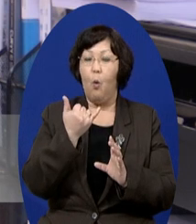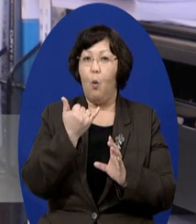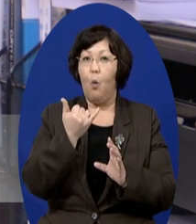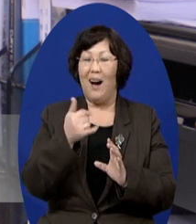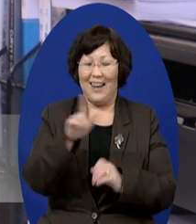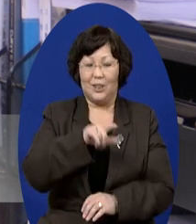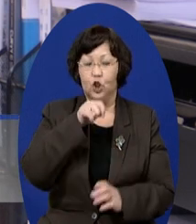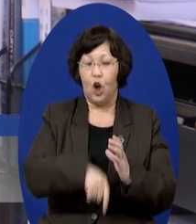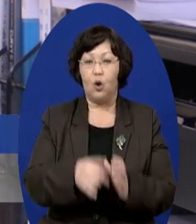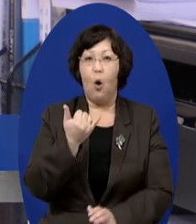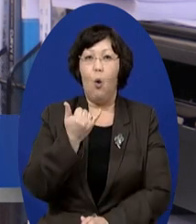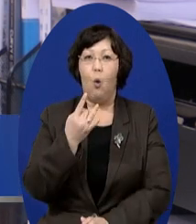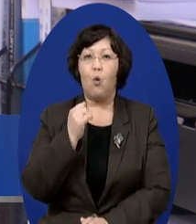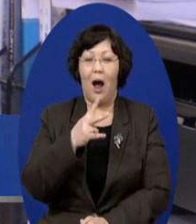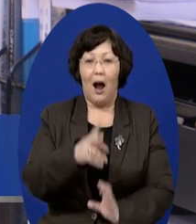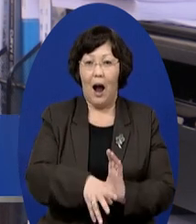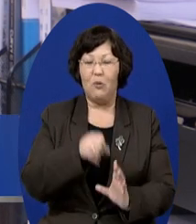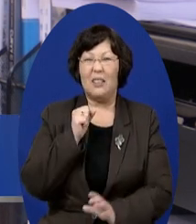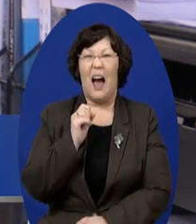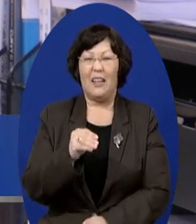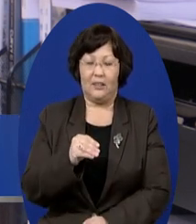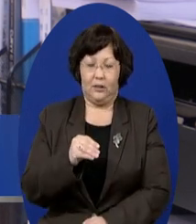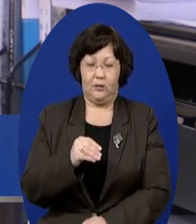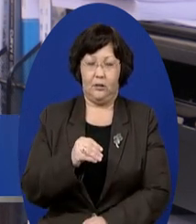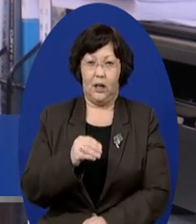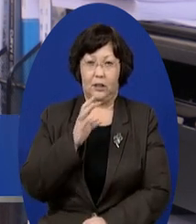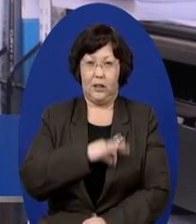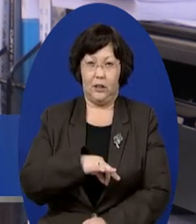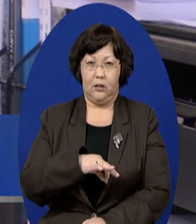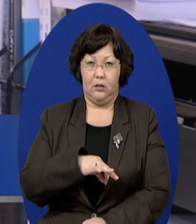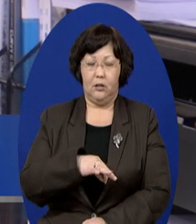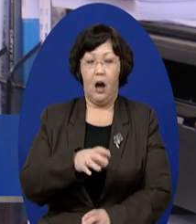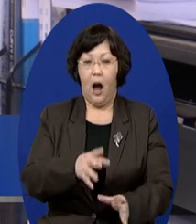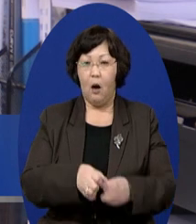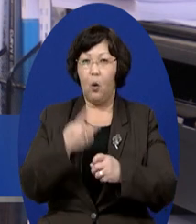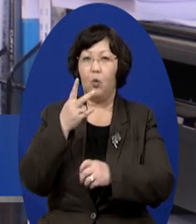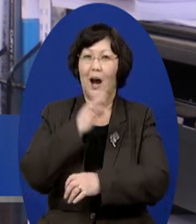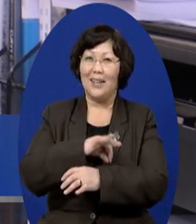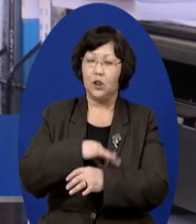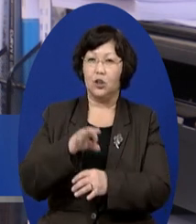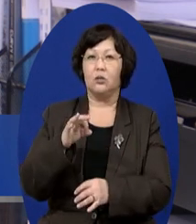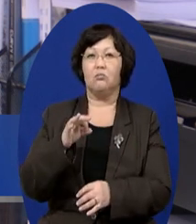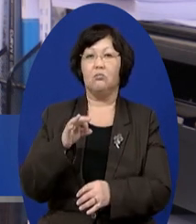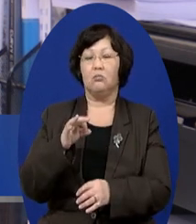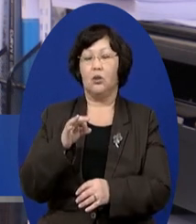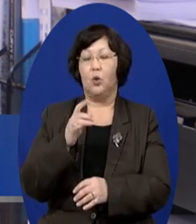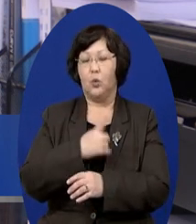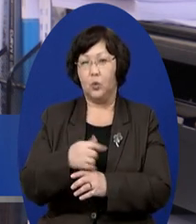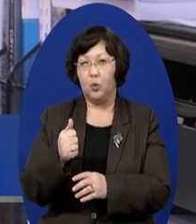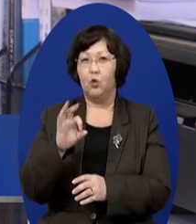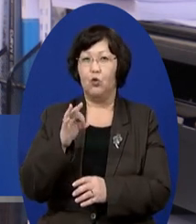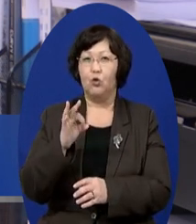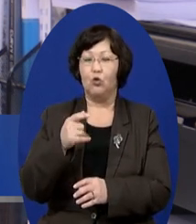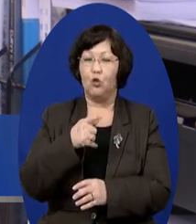гэдэг зүйл мэдээл гаргаж байгаа. Энэ мэдээлэл дээр үндэслээд энэ ордын одоо нийт үр ашиг өгөөж зардал гэдэг ч юм уу тийм техникийн нэлээд